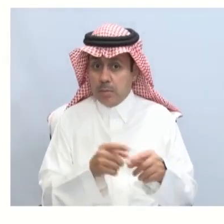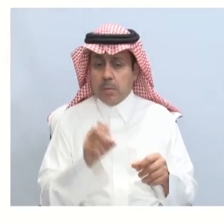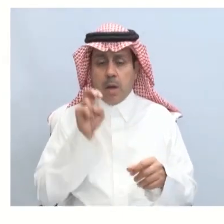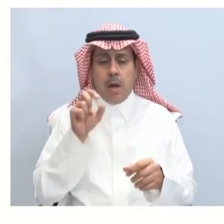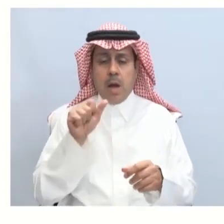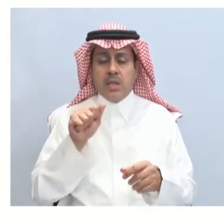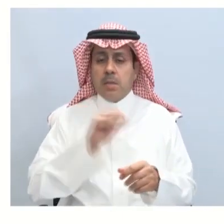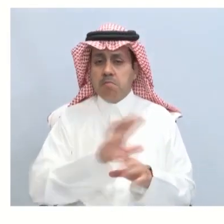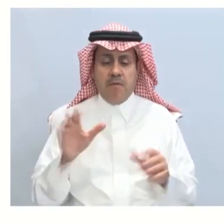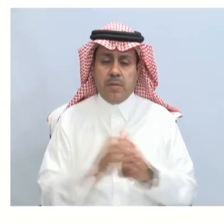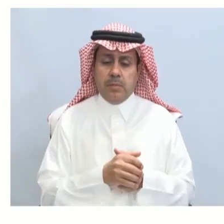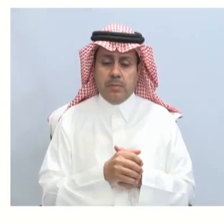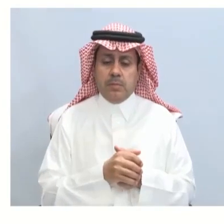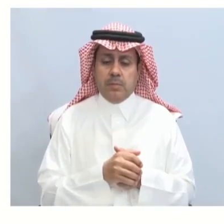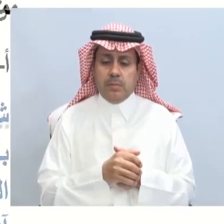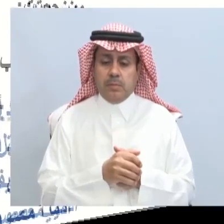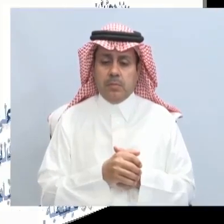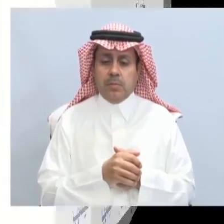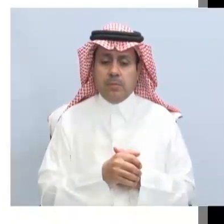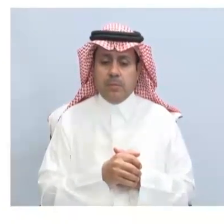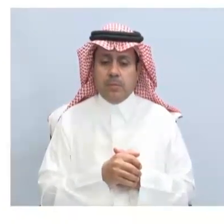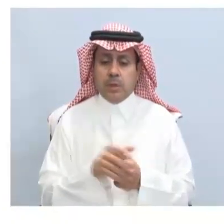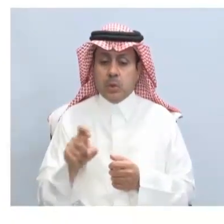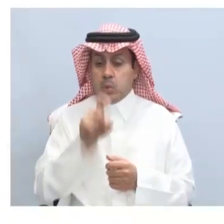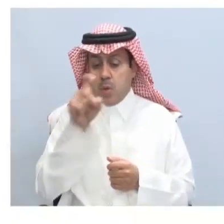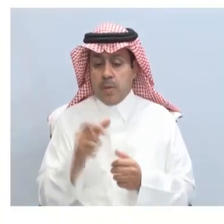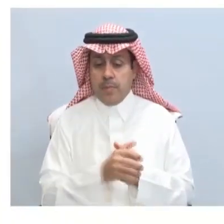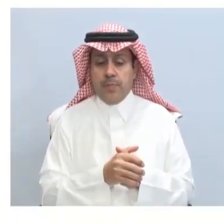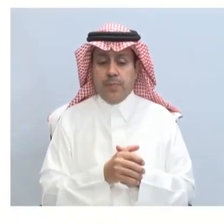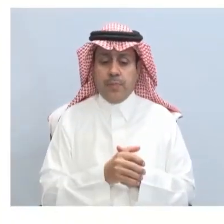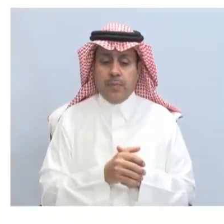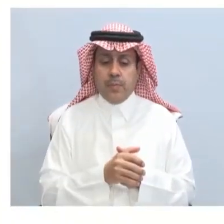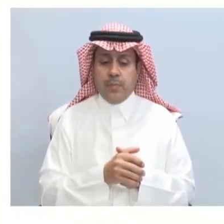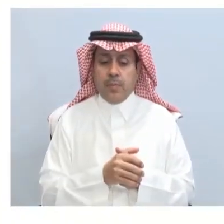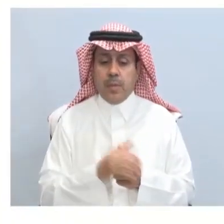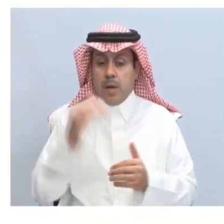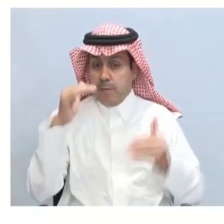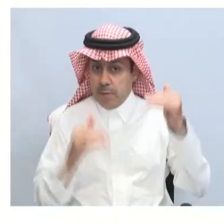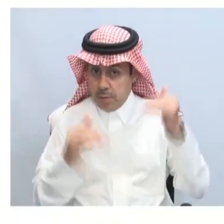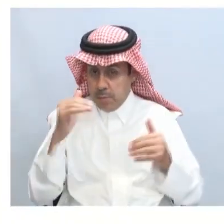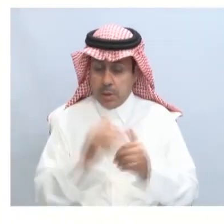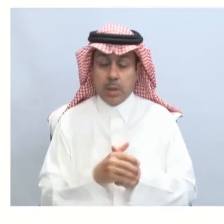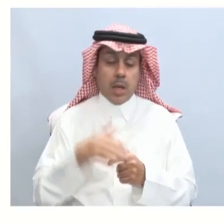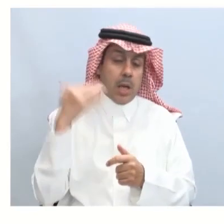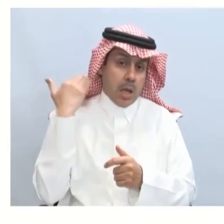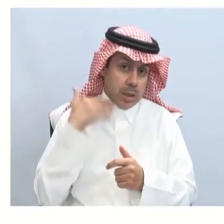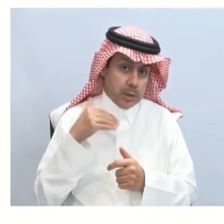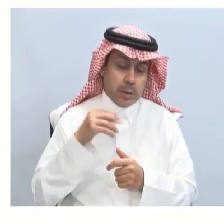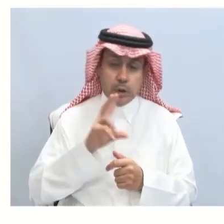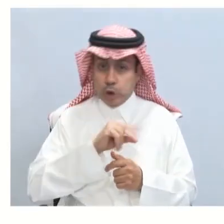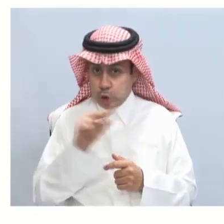هناك قصد للاعتداء ناتي الى هذا السؤال وضح الفرق بين القتل شبه العمد